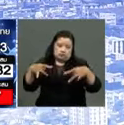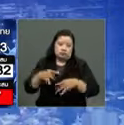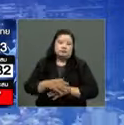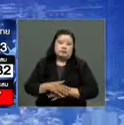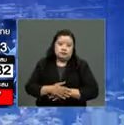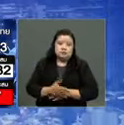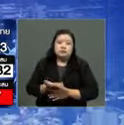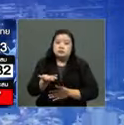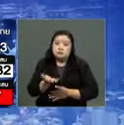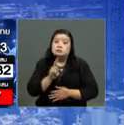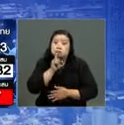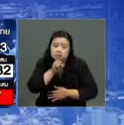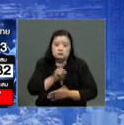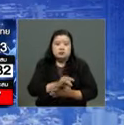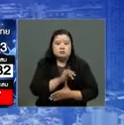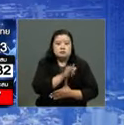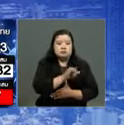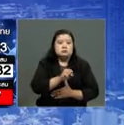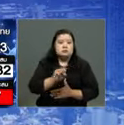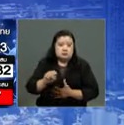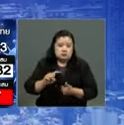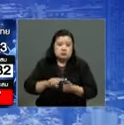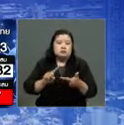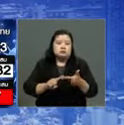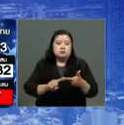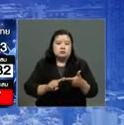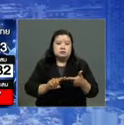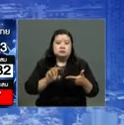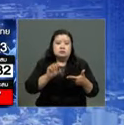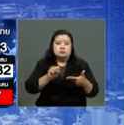อย่างส่วนวิธีการผมอยากจะแนะนำว่าท่านตอนนี้มีคนแนะนำมากมายนะครับว่าทำแบบไหนไปดูตามที่เค้าในสื่อต่างๆที่เขาแนะนำดีกว่าเพราะเดี๋ยวขั้นตอนมันค่อนข้างจะละเอียดพอสมควรนะครับครับมีความแตกต่างนะครับระหว่างiMessageกับตัว SMS